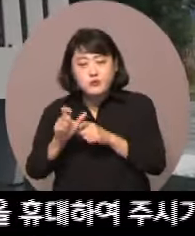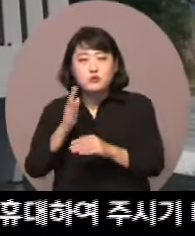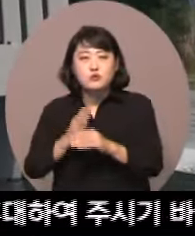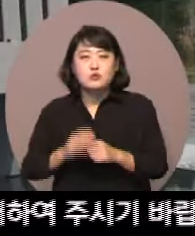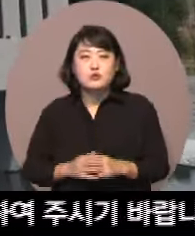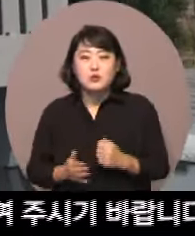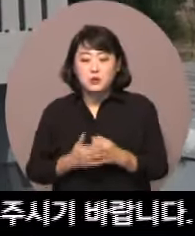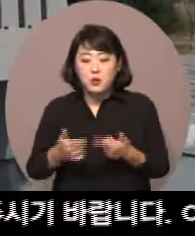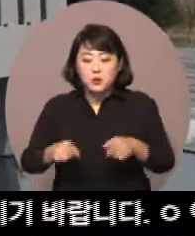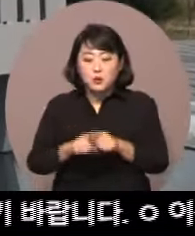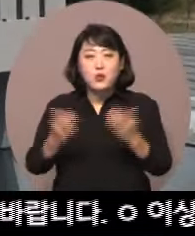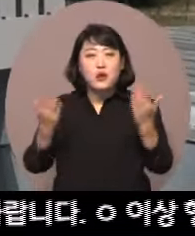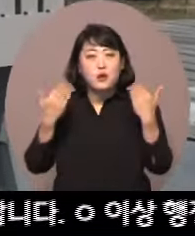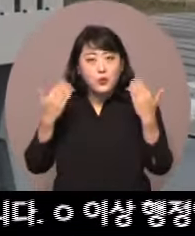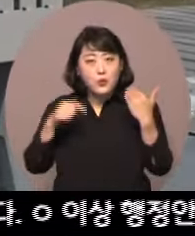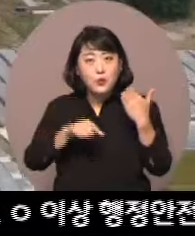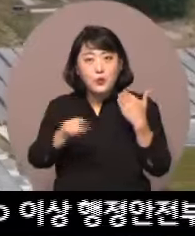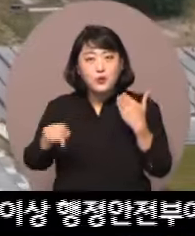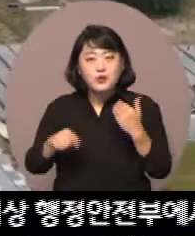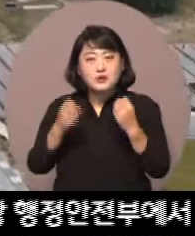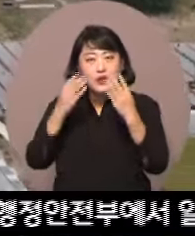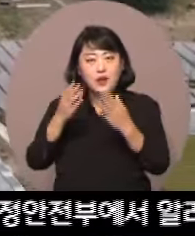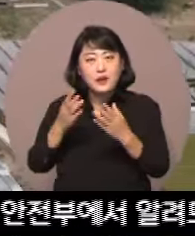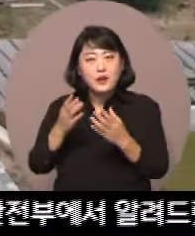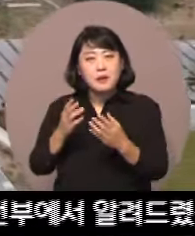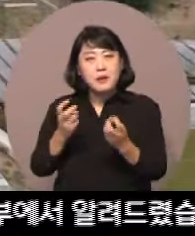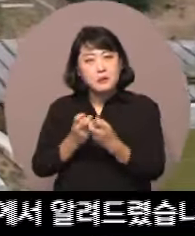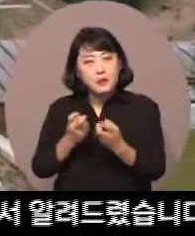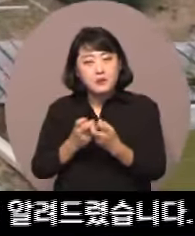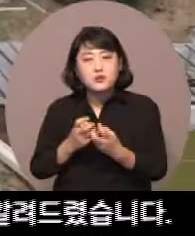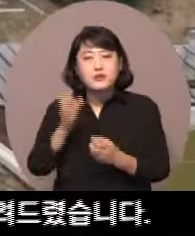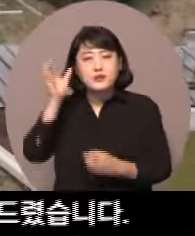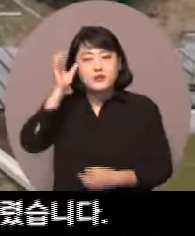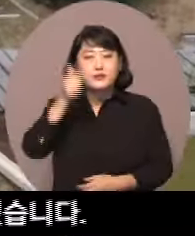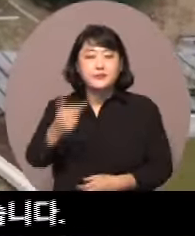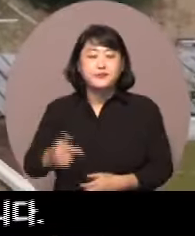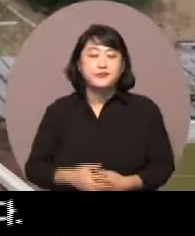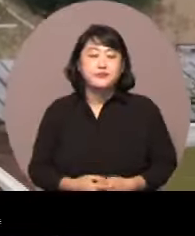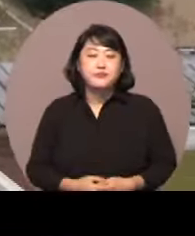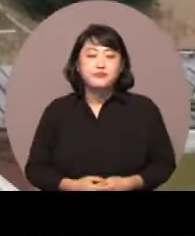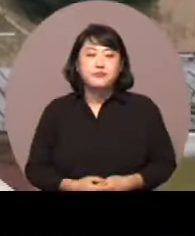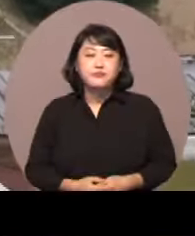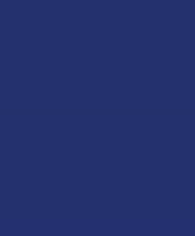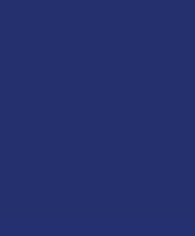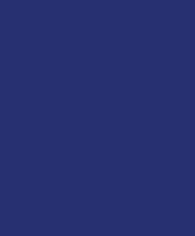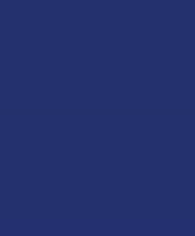새로운 대안이 될 수 있을지 주목됩니다. MBC 뉴스 김광현입니다.